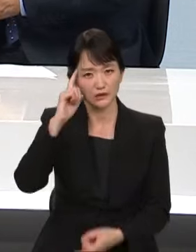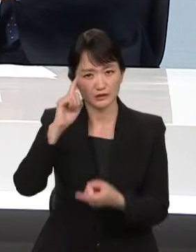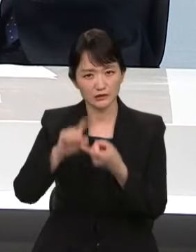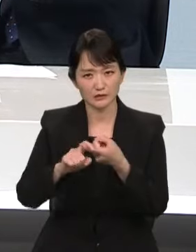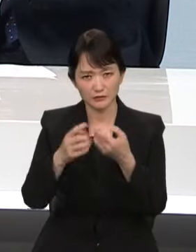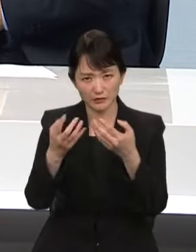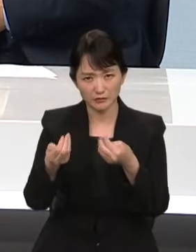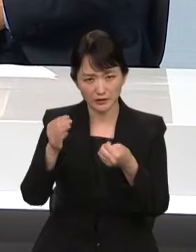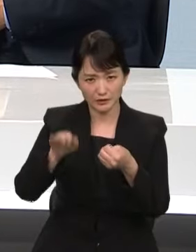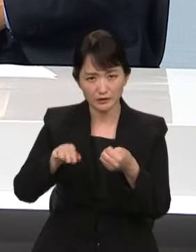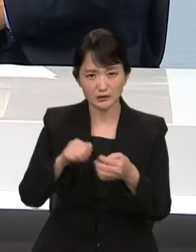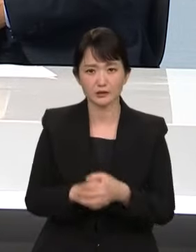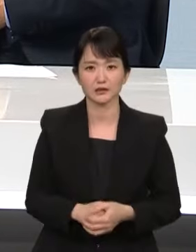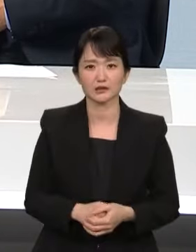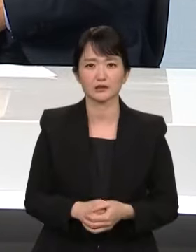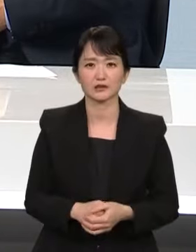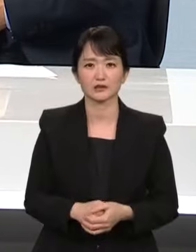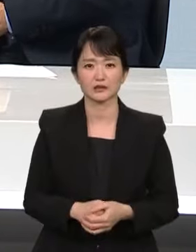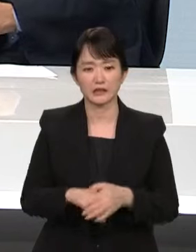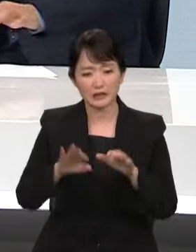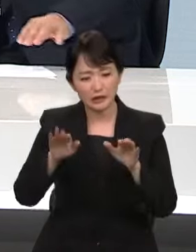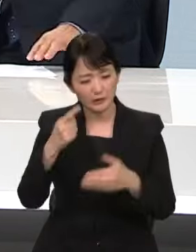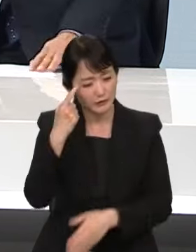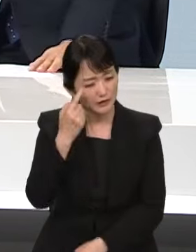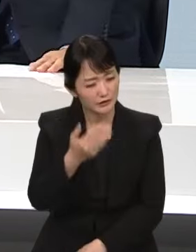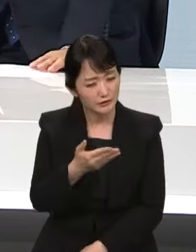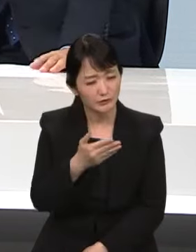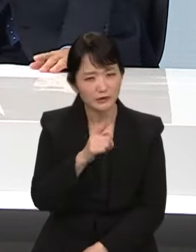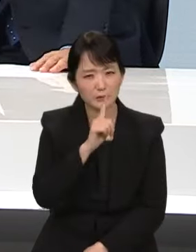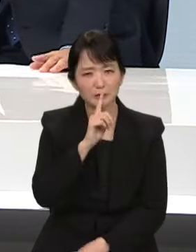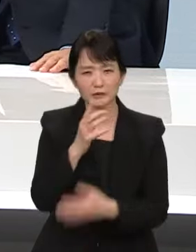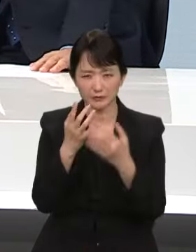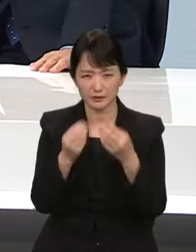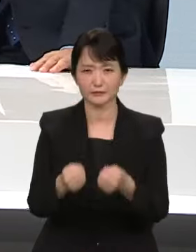지나치게 가볍게 터치했다라는 지적도 나왔습니다. 먼저 보고 가시죠.